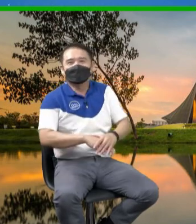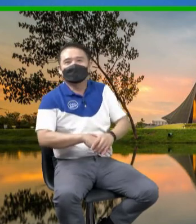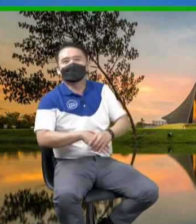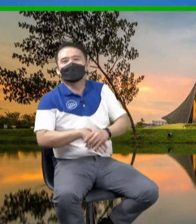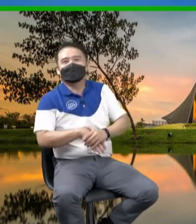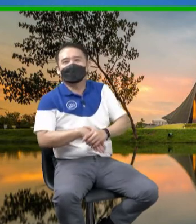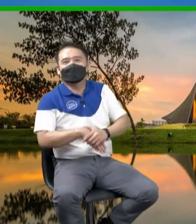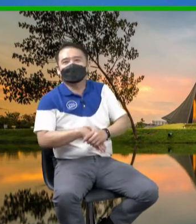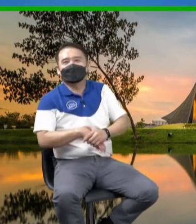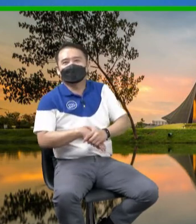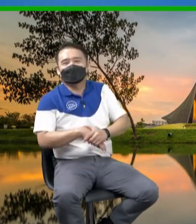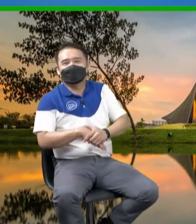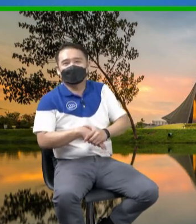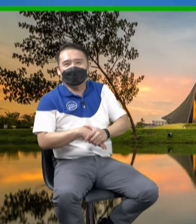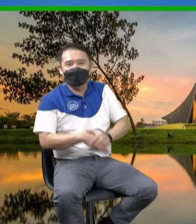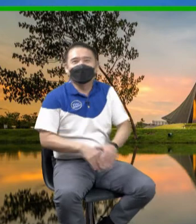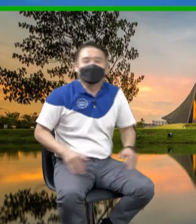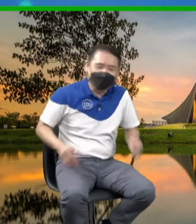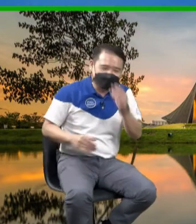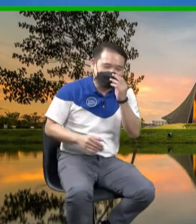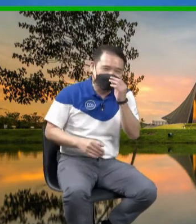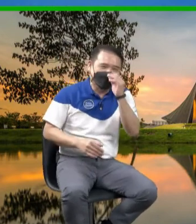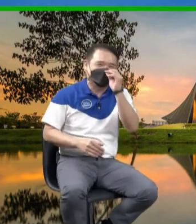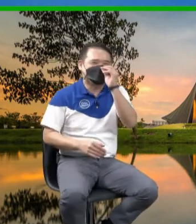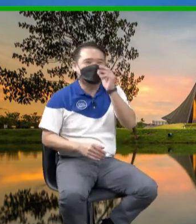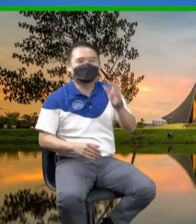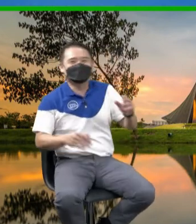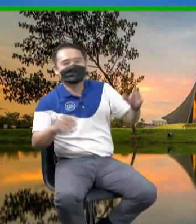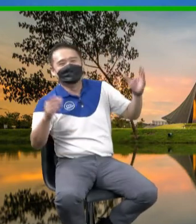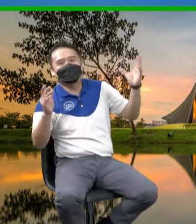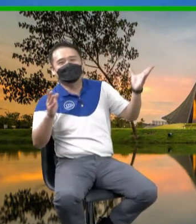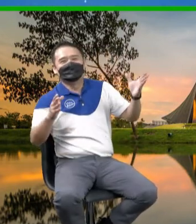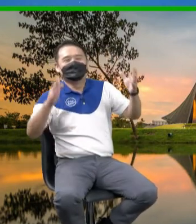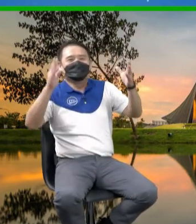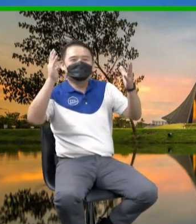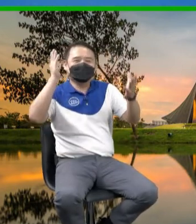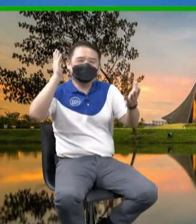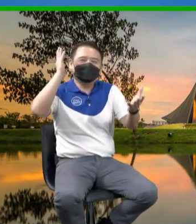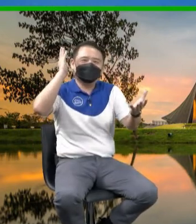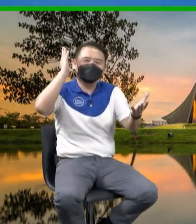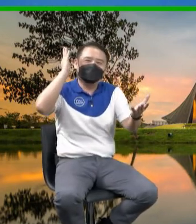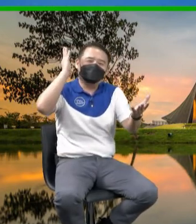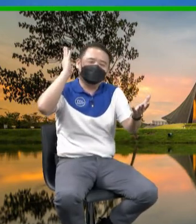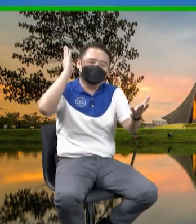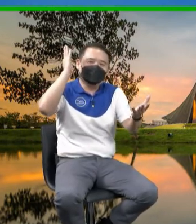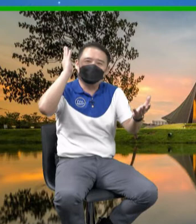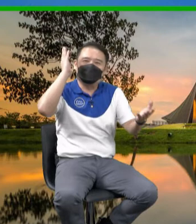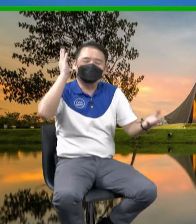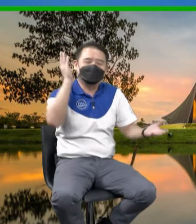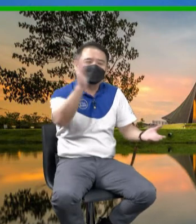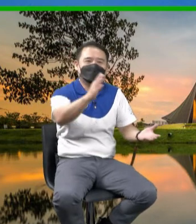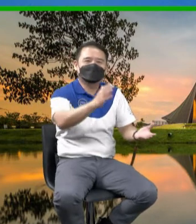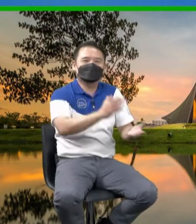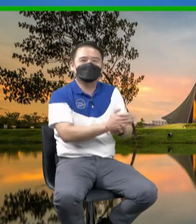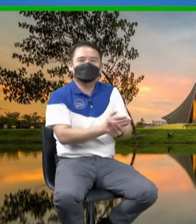ย ใช้คำว่ายังแห้งแกรกยังแห้งแกรก ใช้คำว่าแห้งแกรกเลยนะอาจารย์เพราะฉะนั้นถ้าเผื่อผม